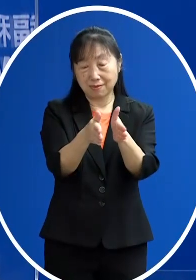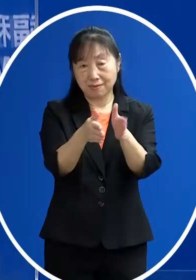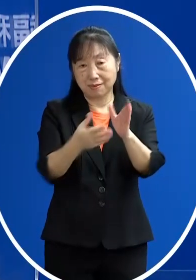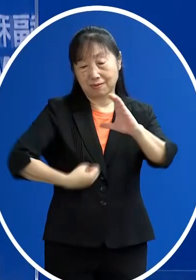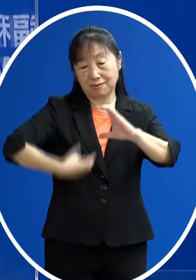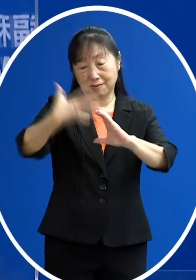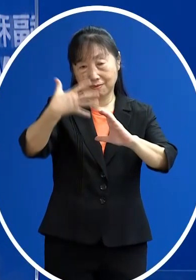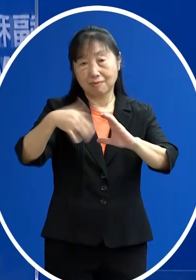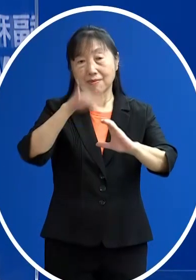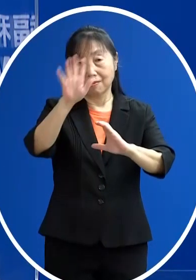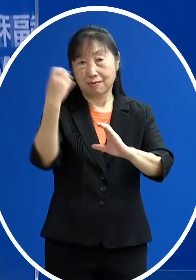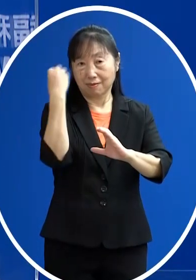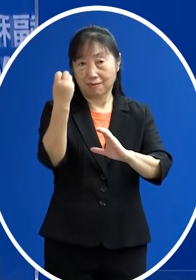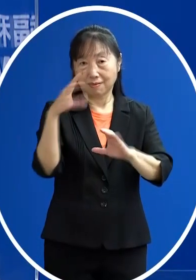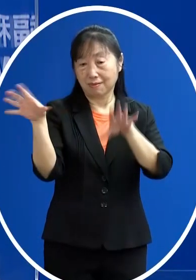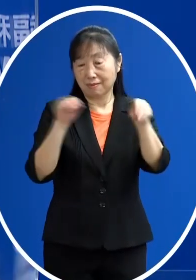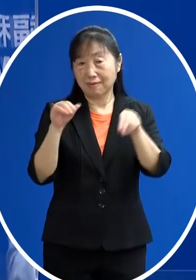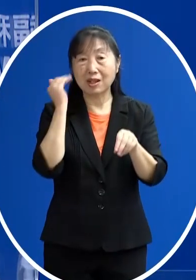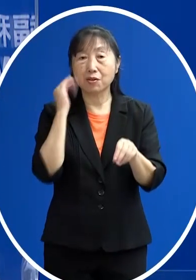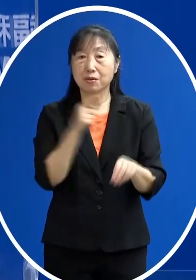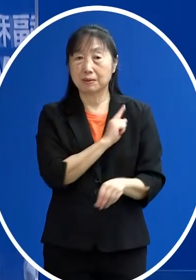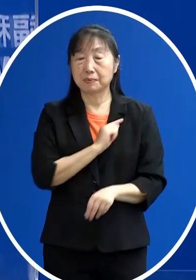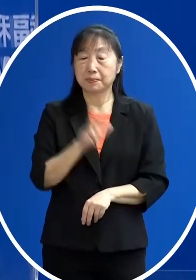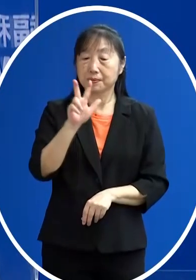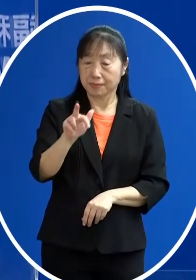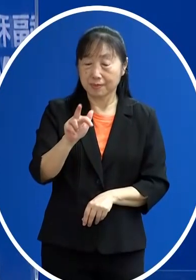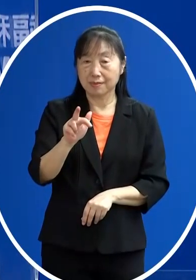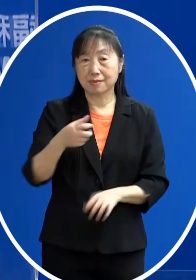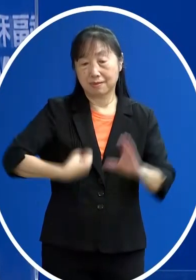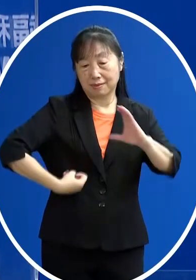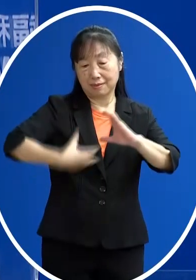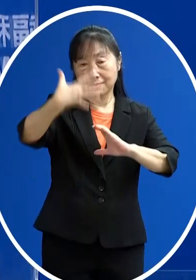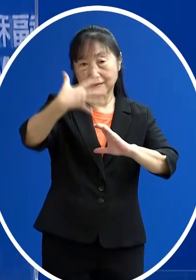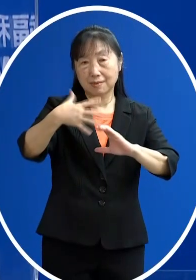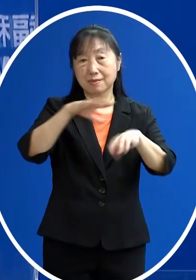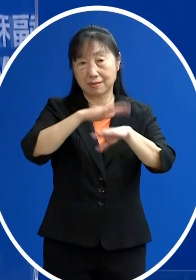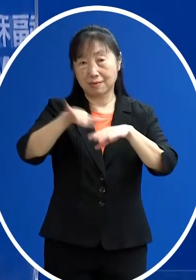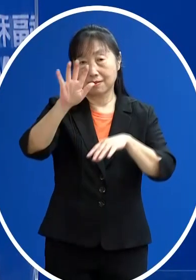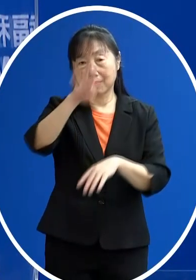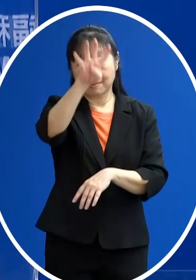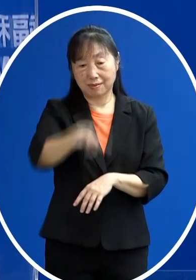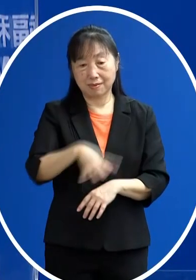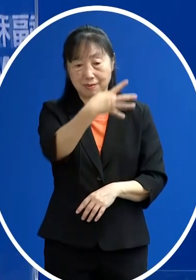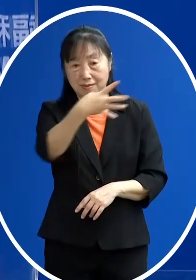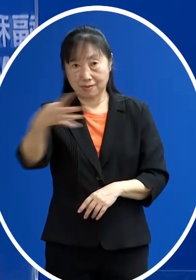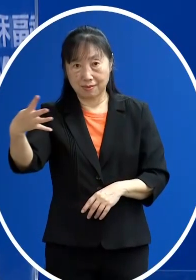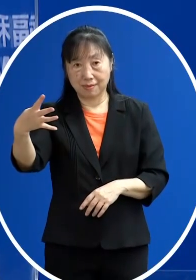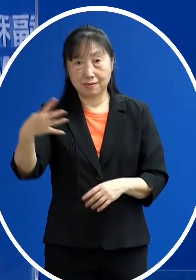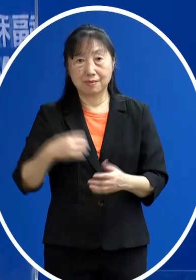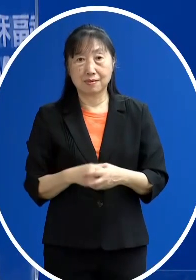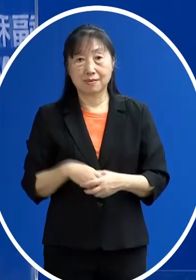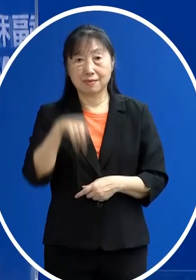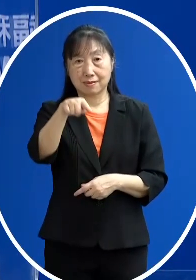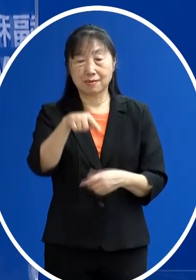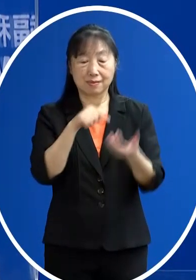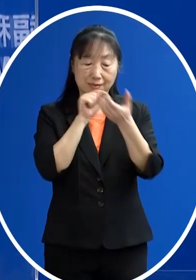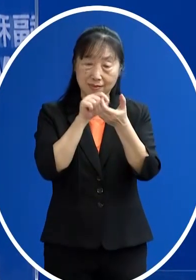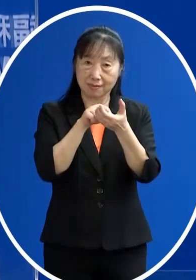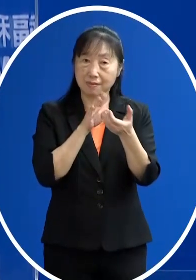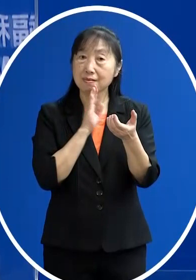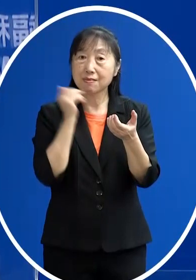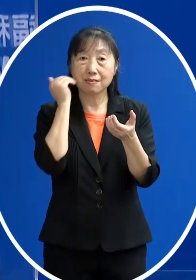讯，那只要点击下去哈，就会出现这个9宫格的一个部分哈。那在手机上